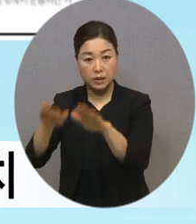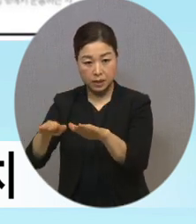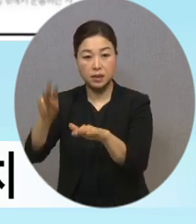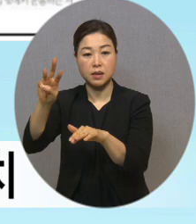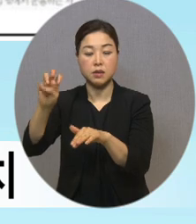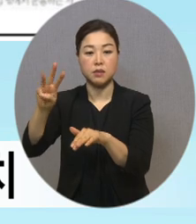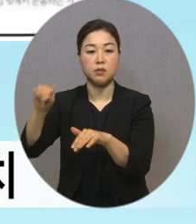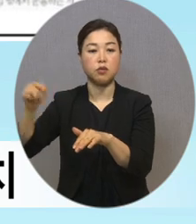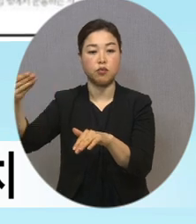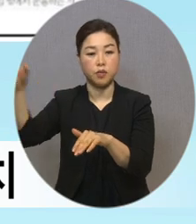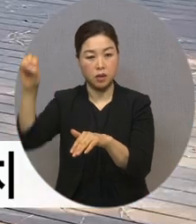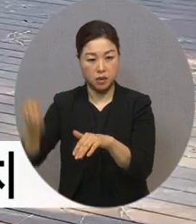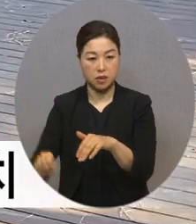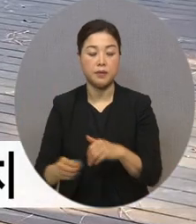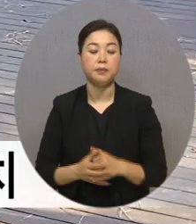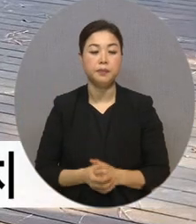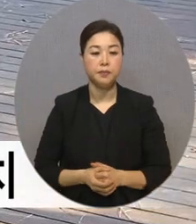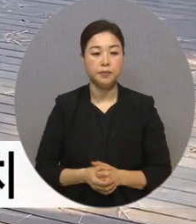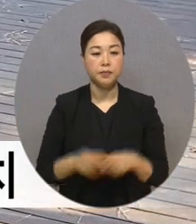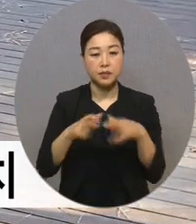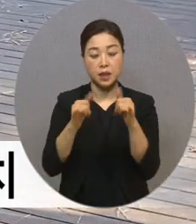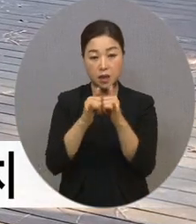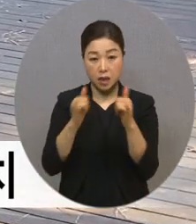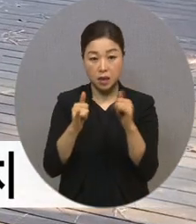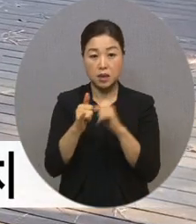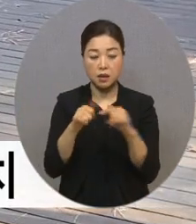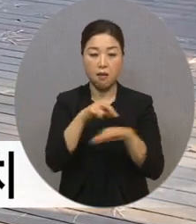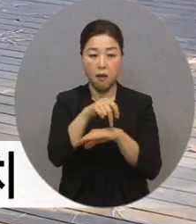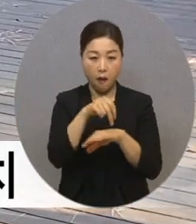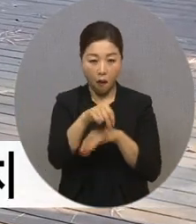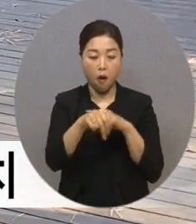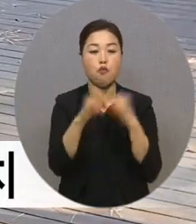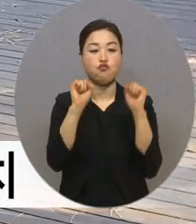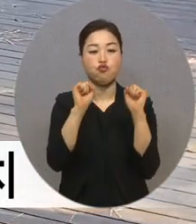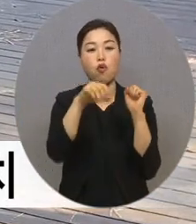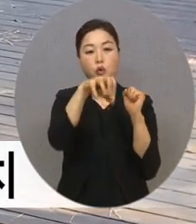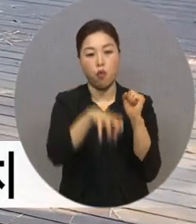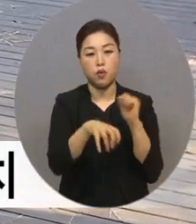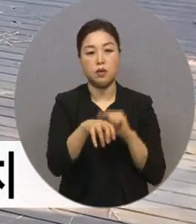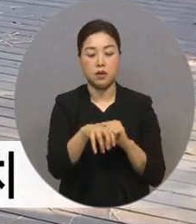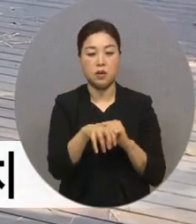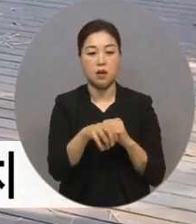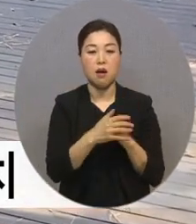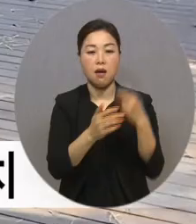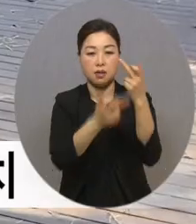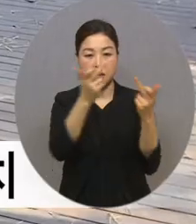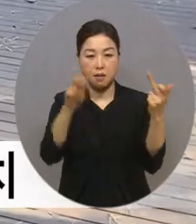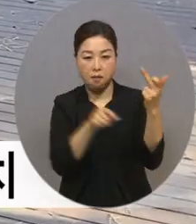33.9%로 나타났습니다. 장애인이 주로 이용하는 운동 장소는 근처